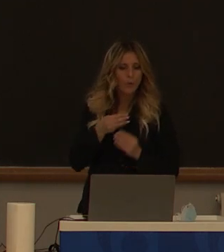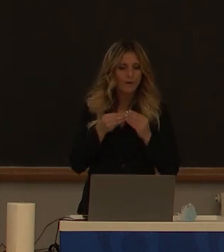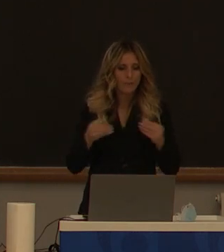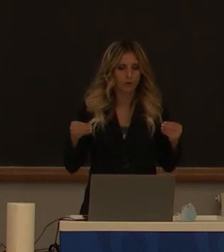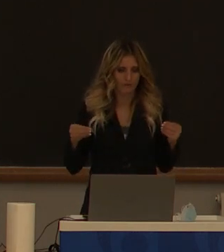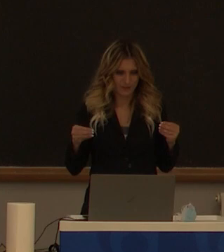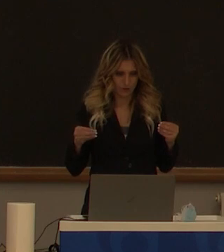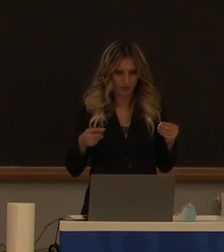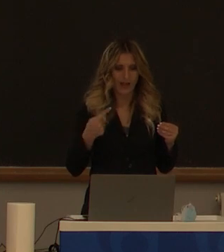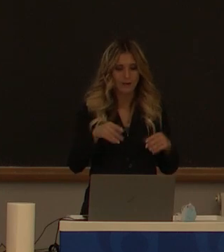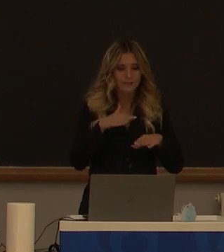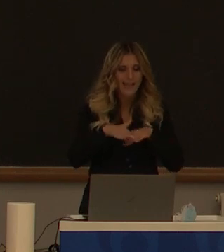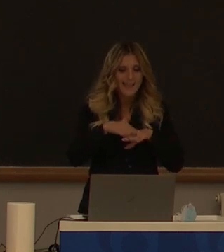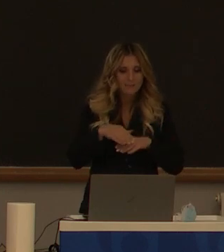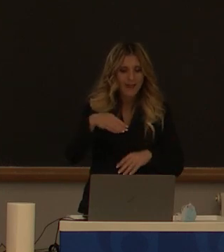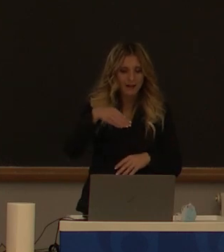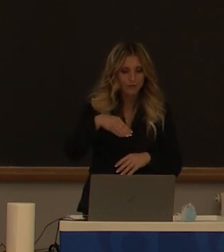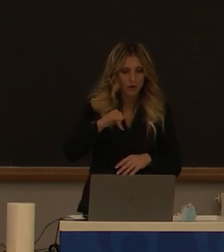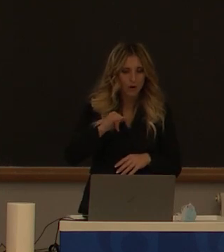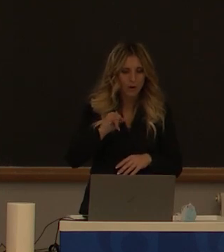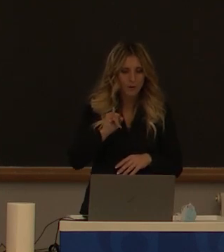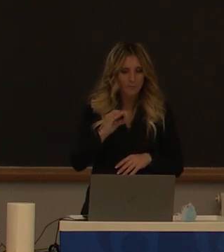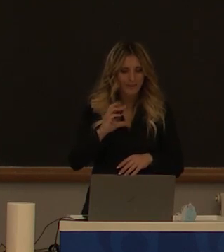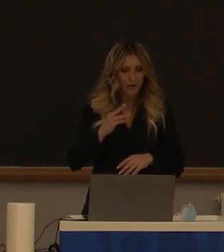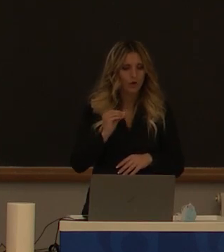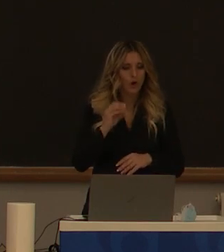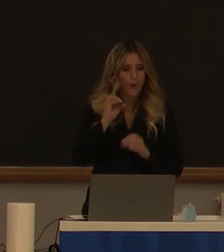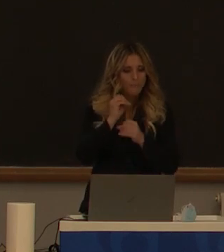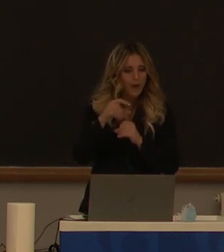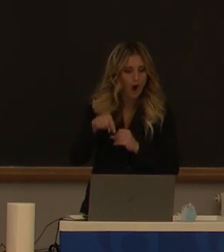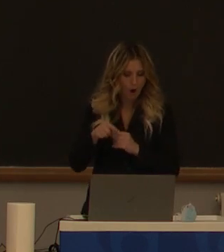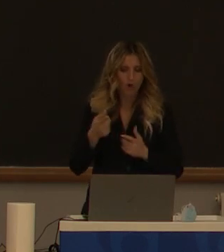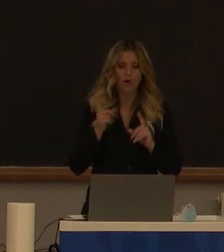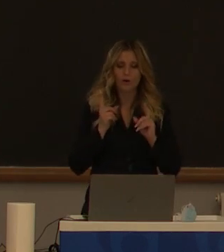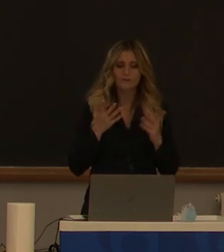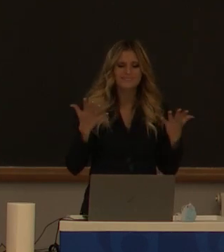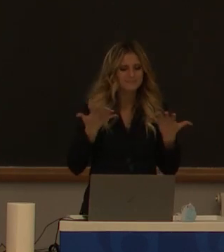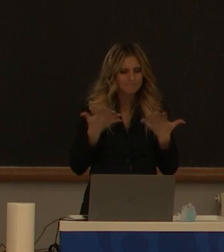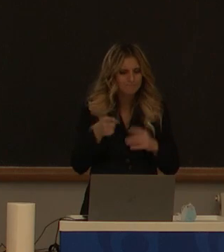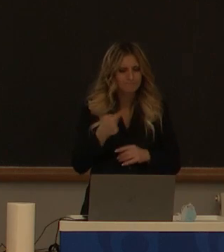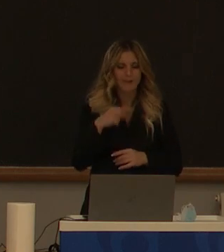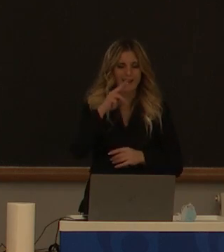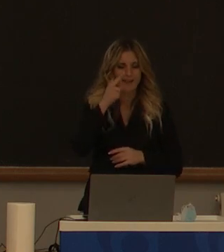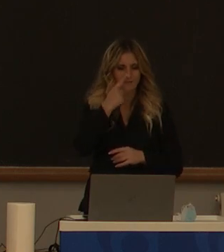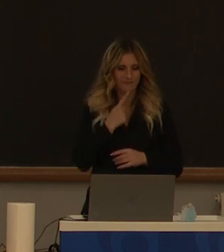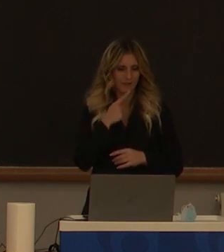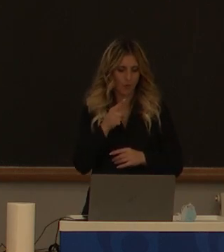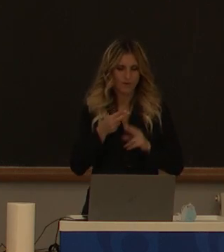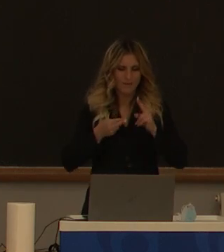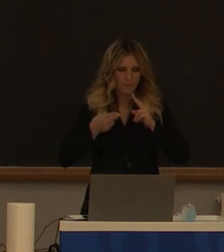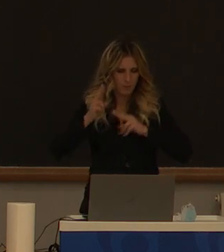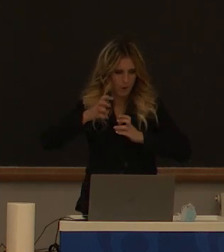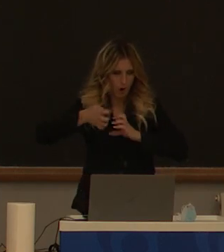che ho prima elencato, che è quello dell'esperto microbiologo. L'esperto microbiologo è una figura più articolata, perché